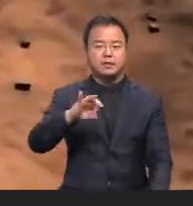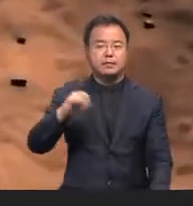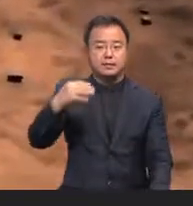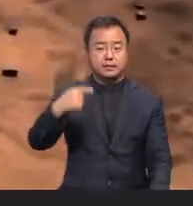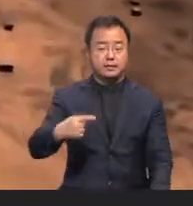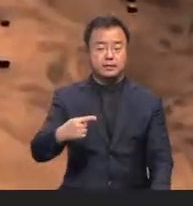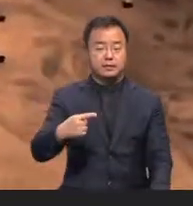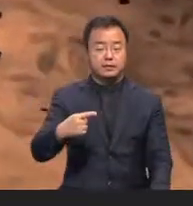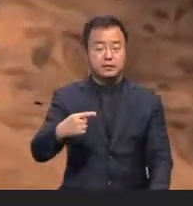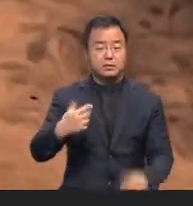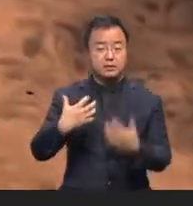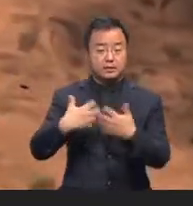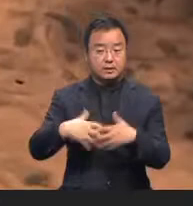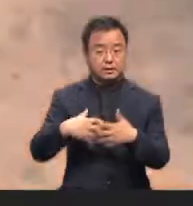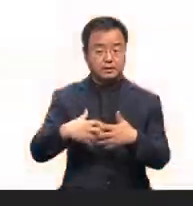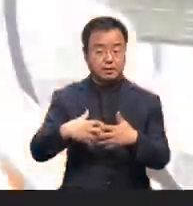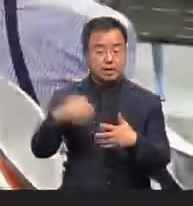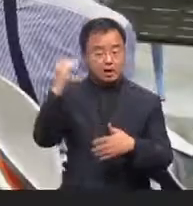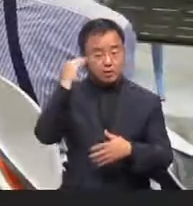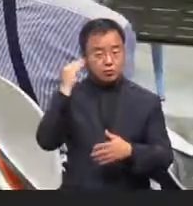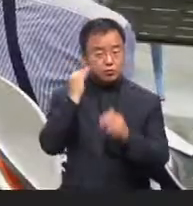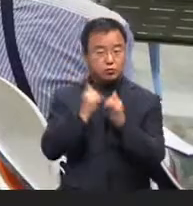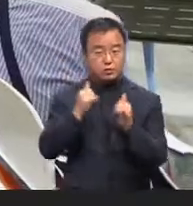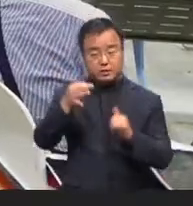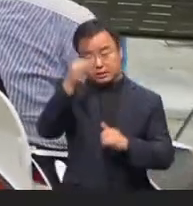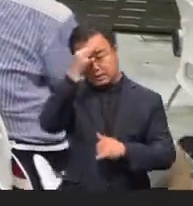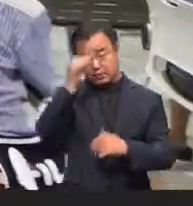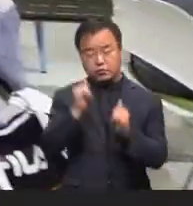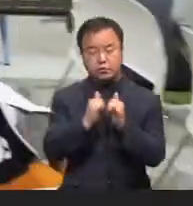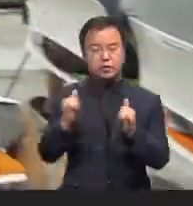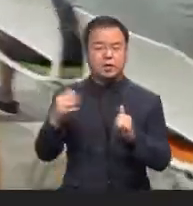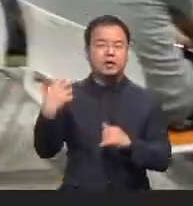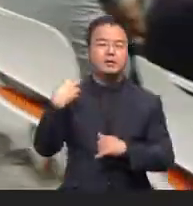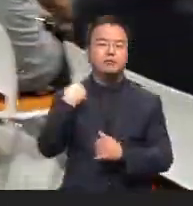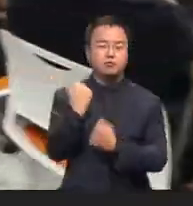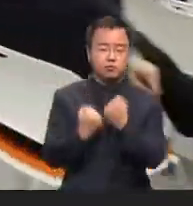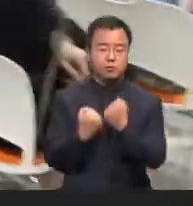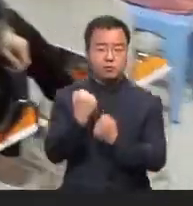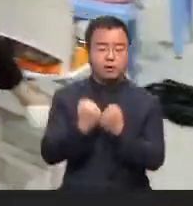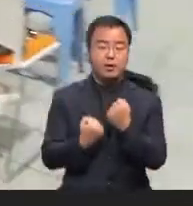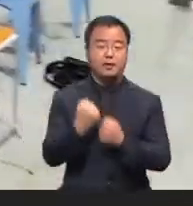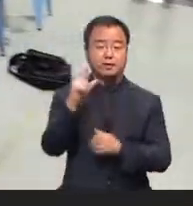내비게이션 엔지니어가 화성 탐사선의 임무에 대해 설명하는 시간입니다.